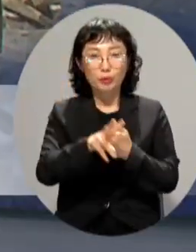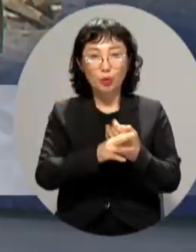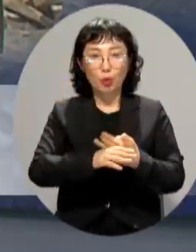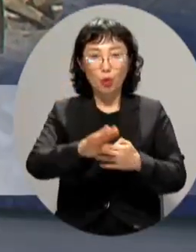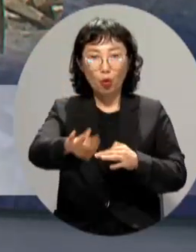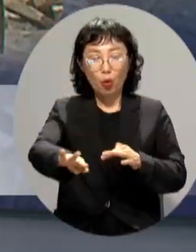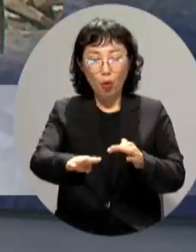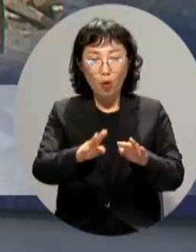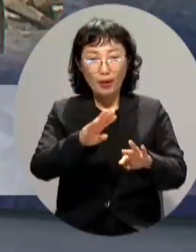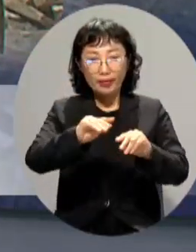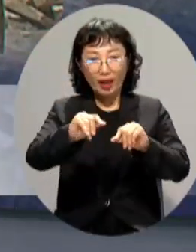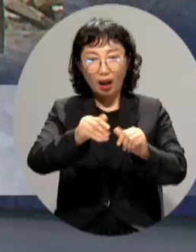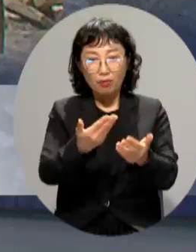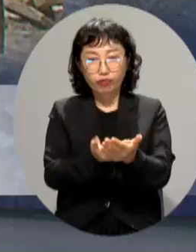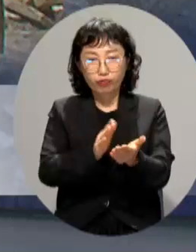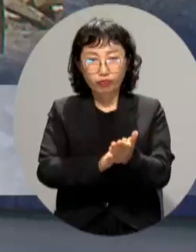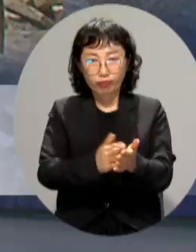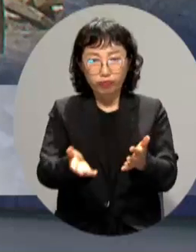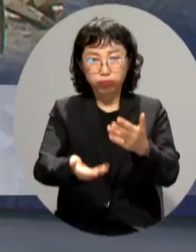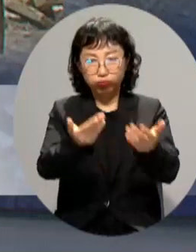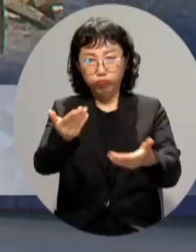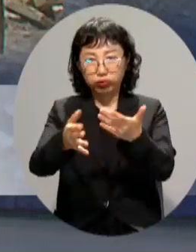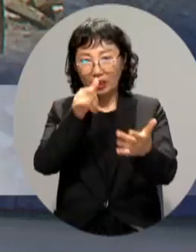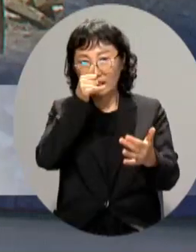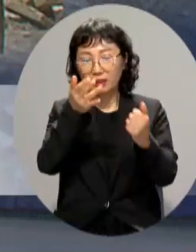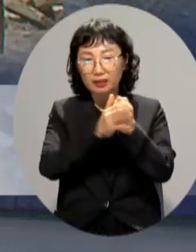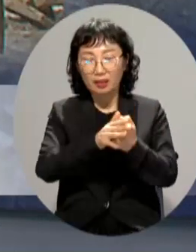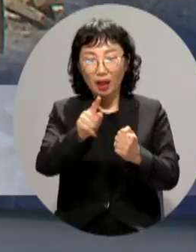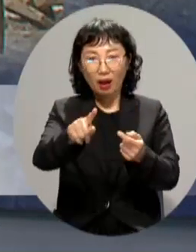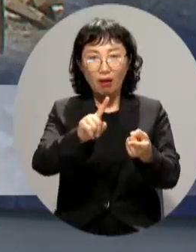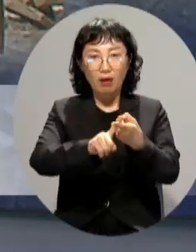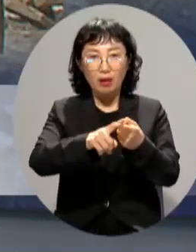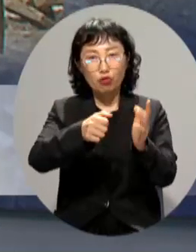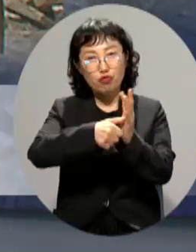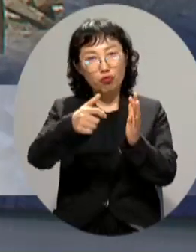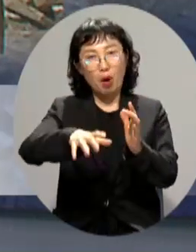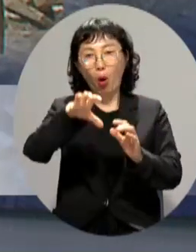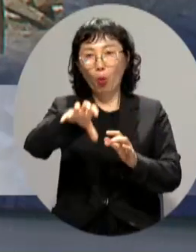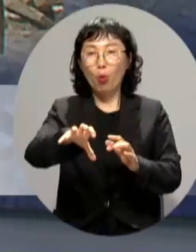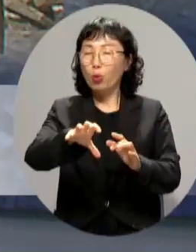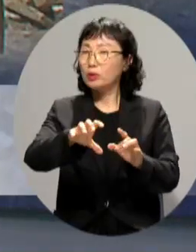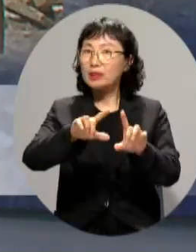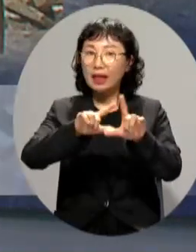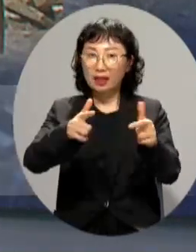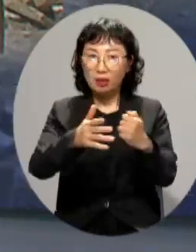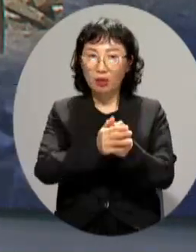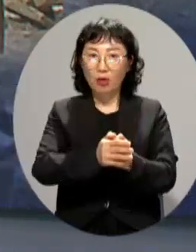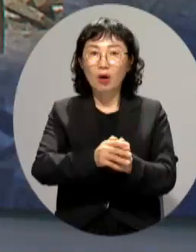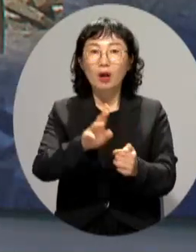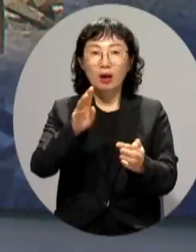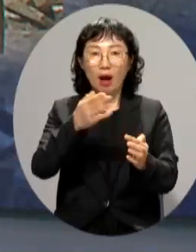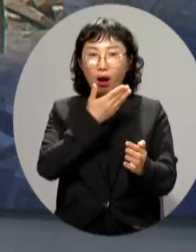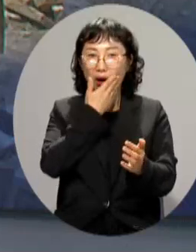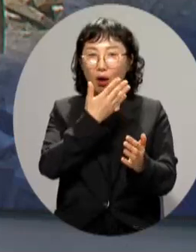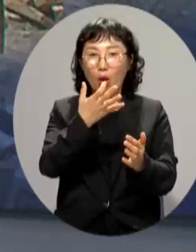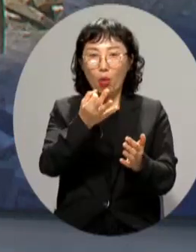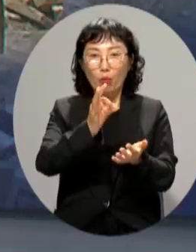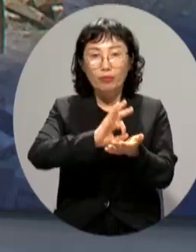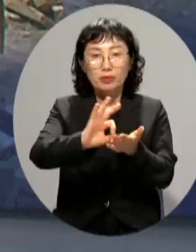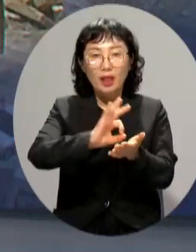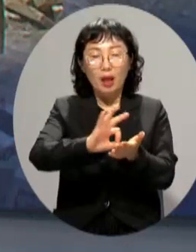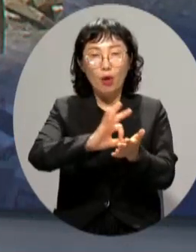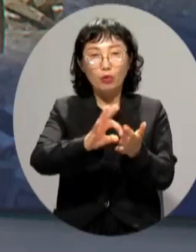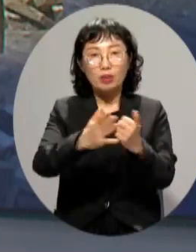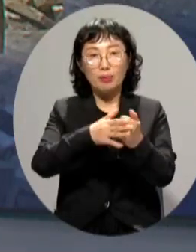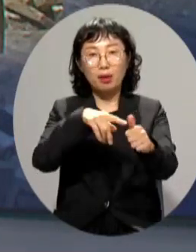부도블럭을 드러내는 공사를 벌이고 있는데 랜드마크는커녕 실패한 사업에 아까운 혈세만 더 쏟아붓는다는 비판이